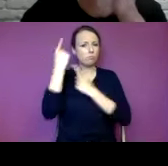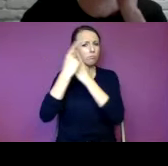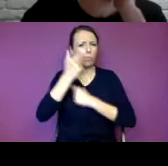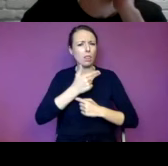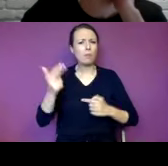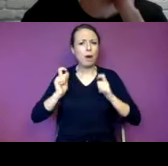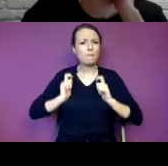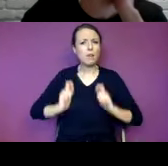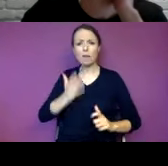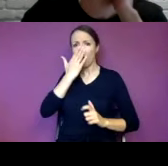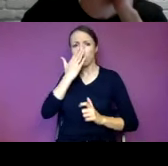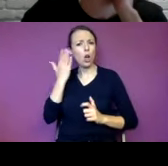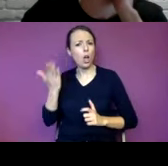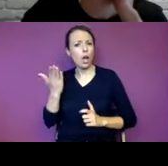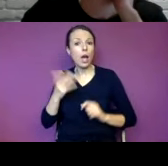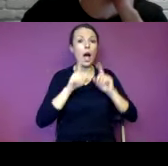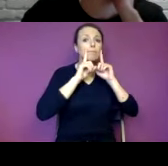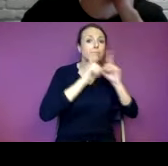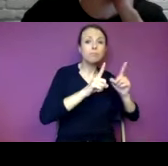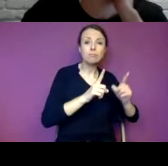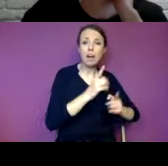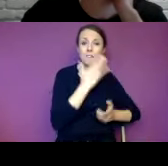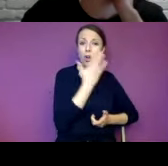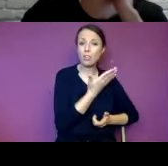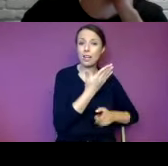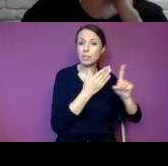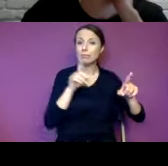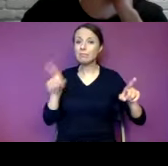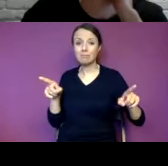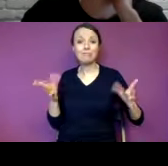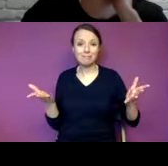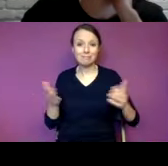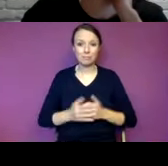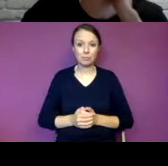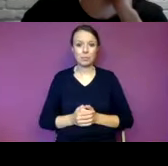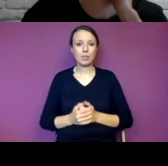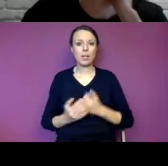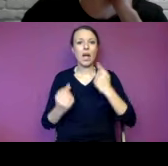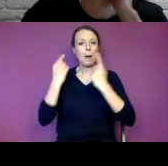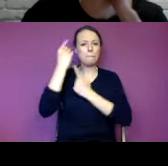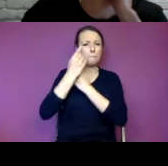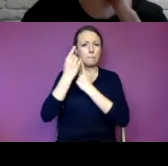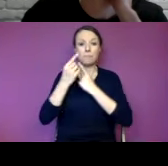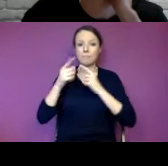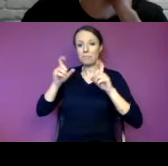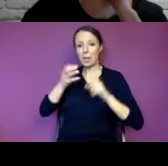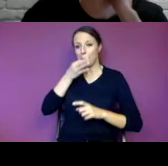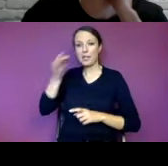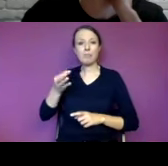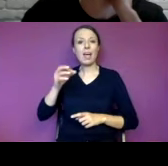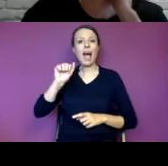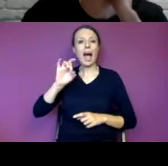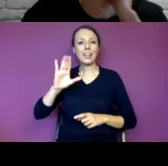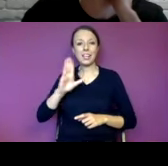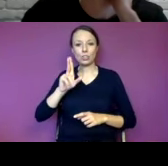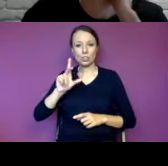tym, czym w rzeczywistości się stała. Może bym zaczął od pytania do Agnieszki Pajączkowskiej, bo